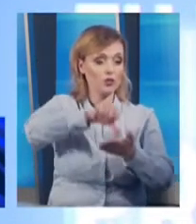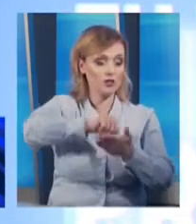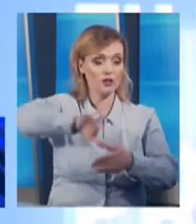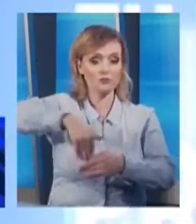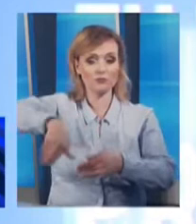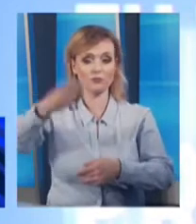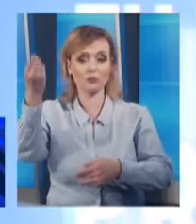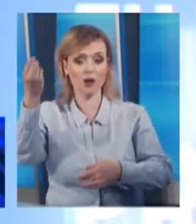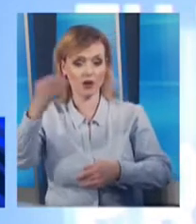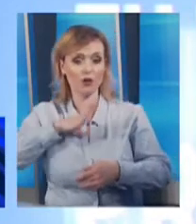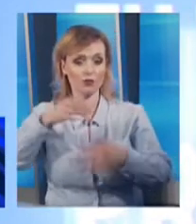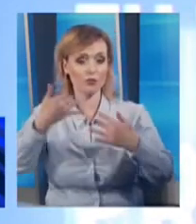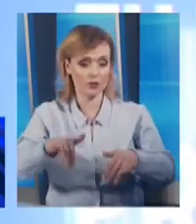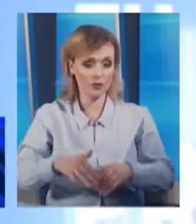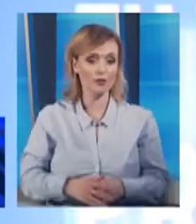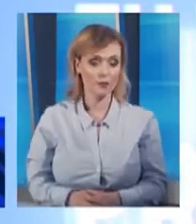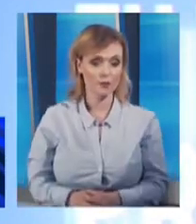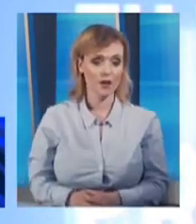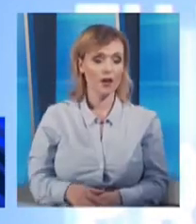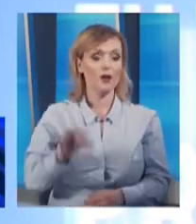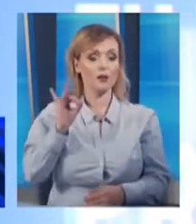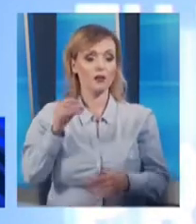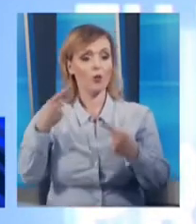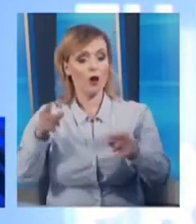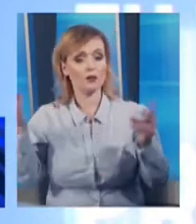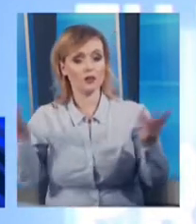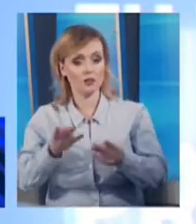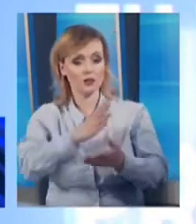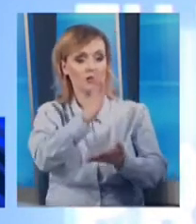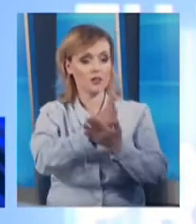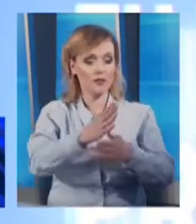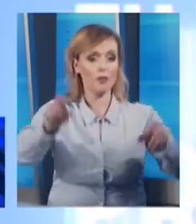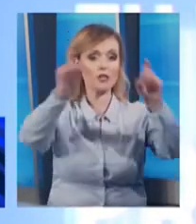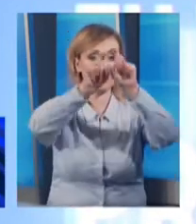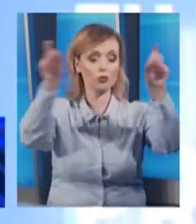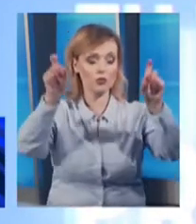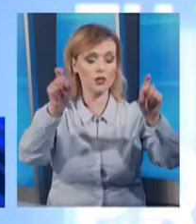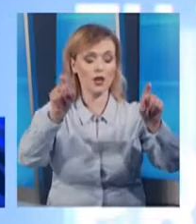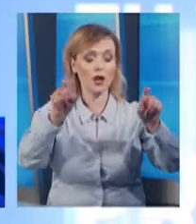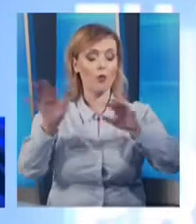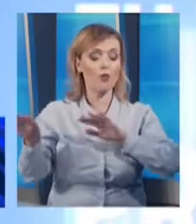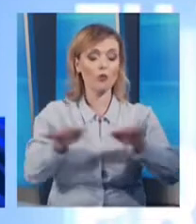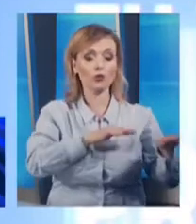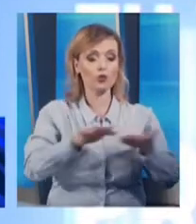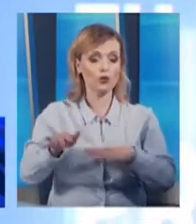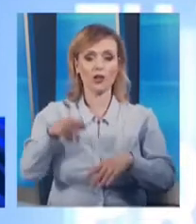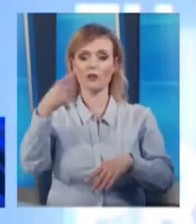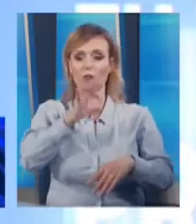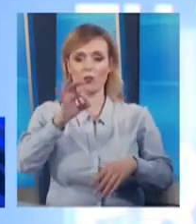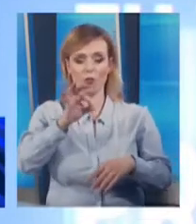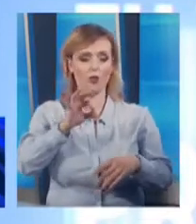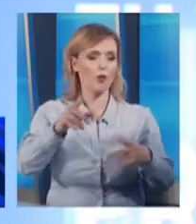că o altă necesitate este să avem instituții funcționale și aici mă refer și la agențiile